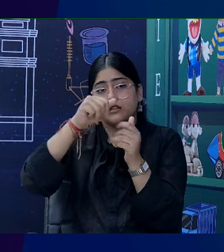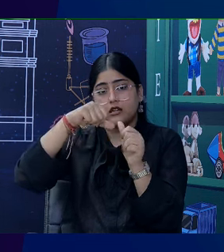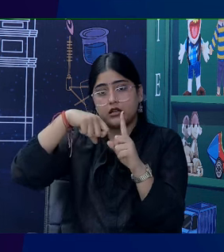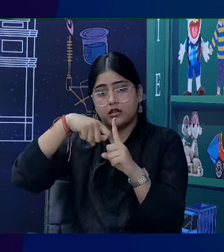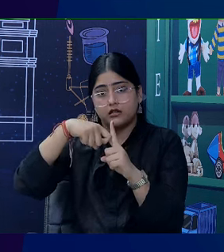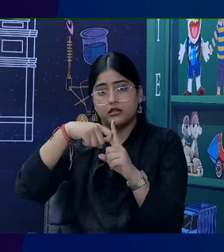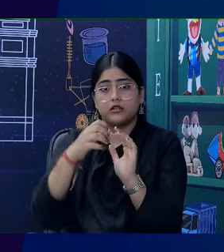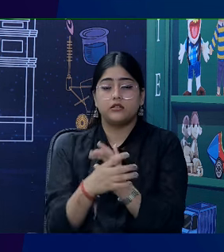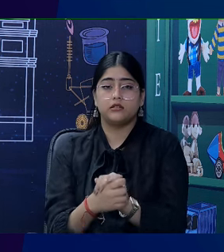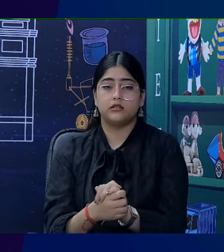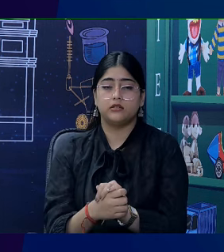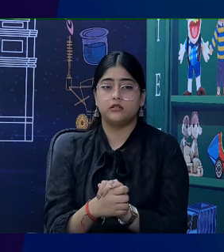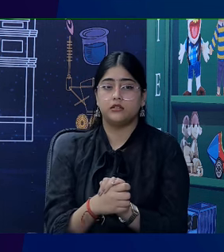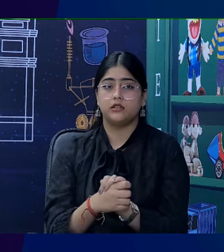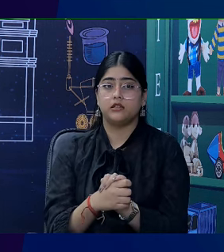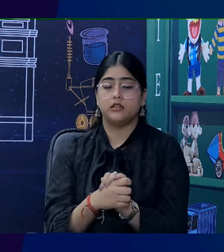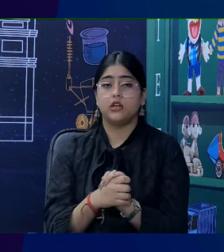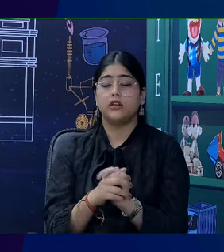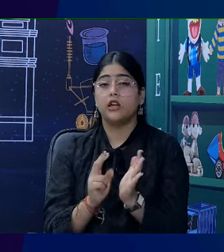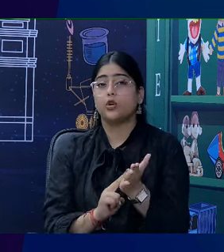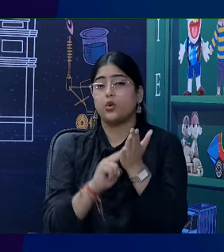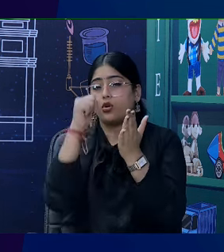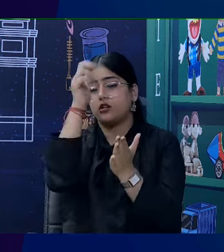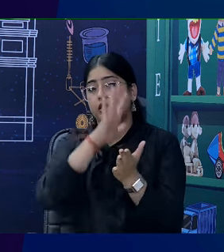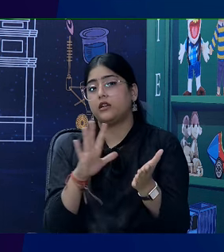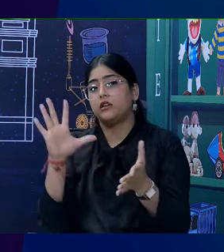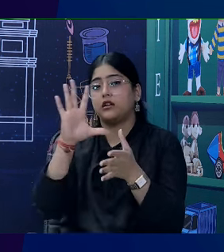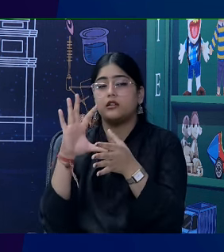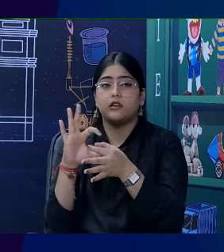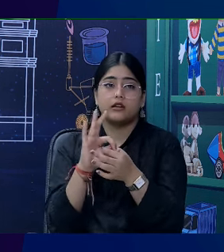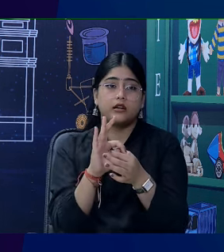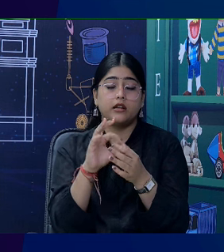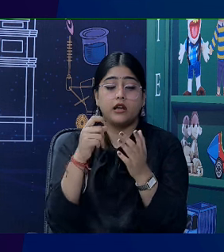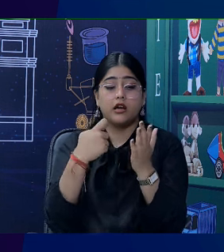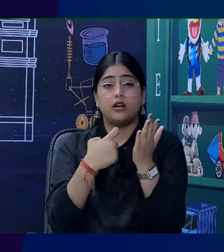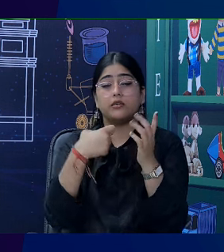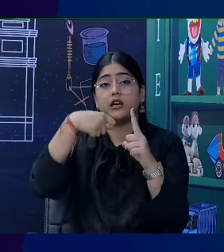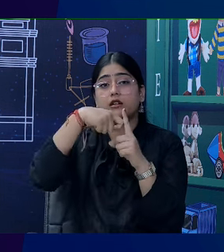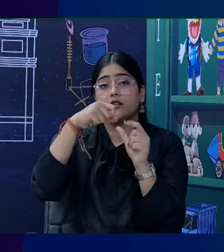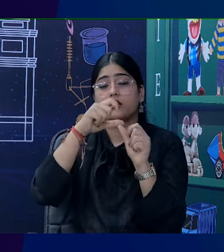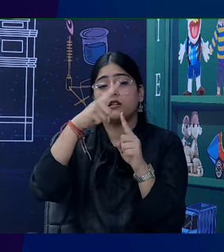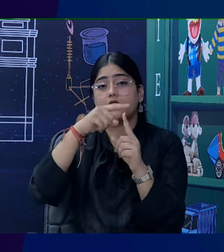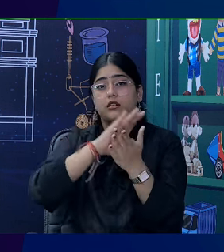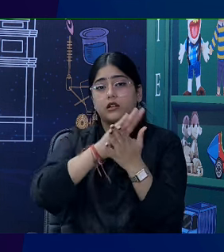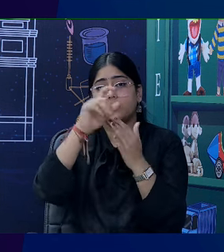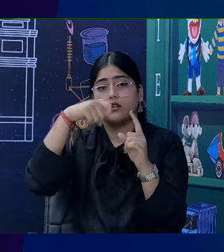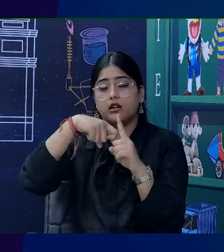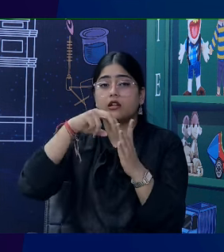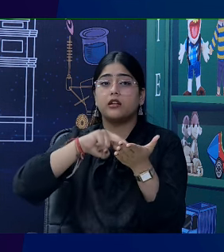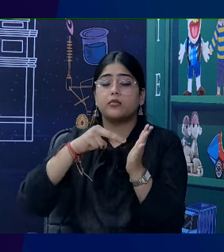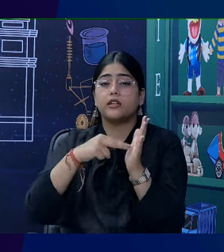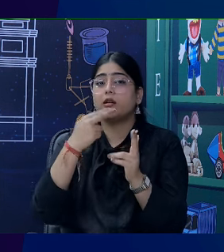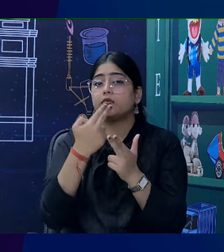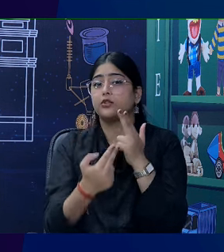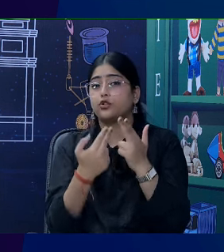अनेक भागों से जुड़ा हुआ है कथक कथक का मतलब होता है कथा संस्कृत का वर्ड है कथक उसका अर्थ होता है कथा जिसका